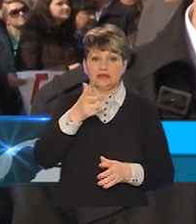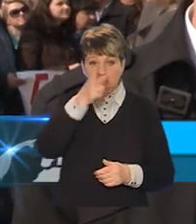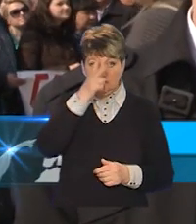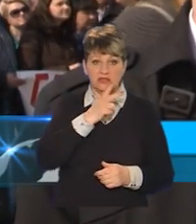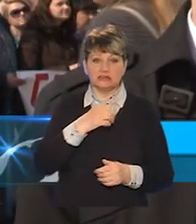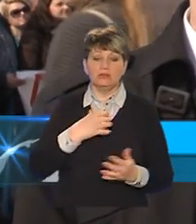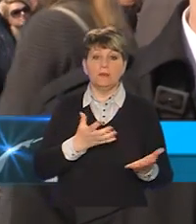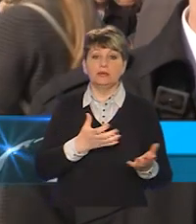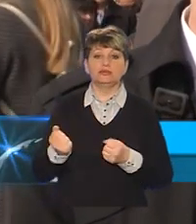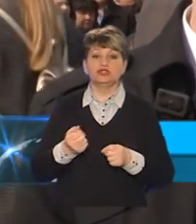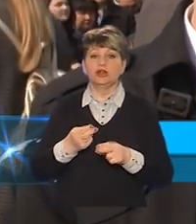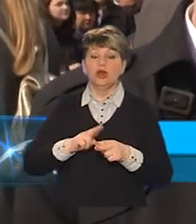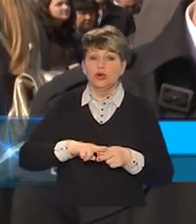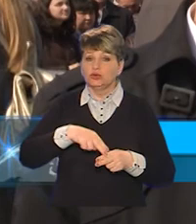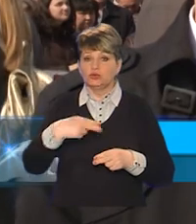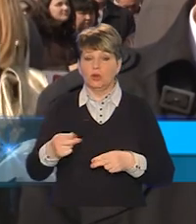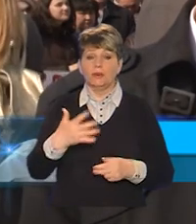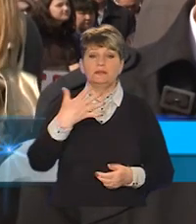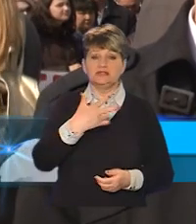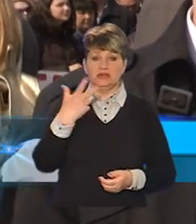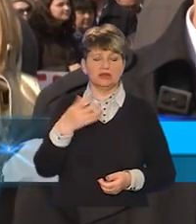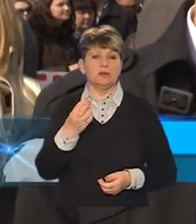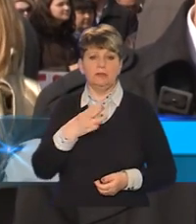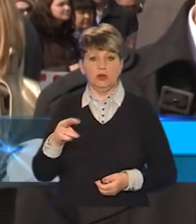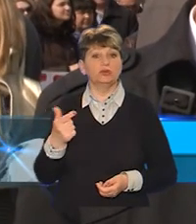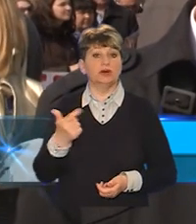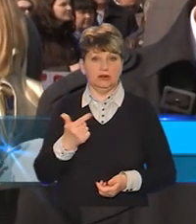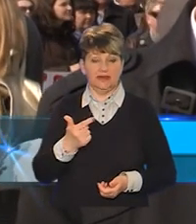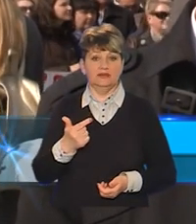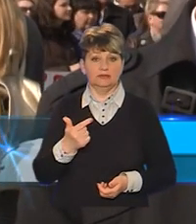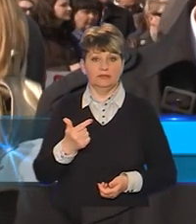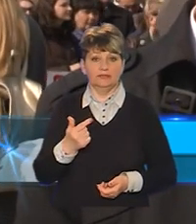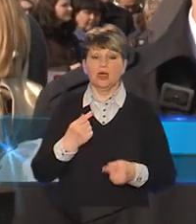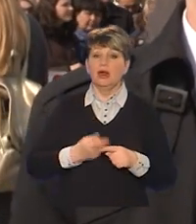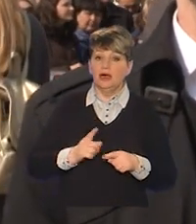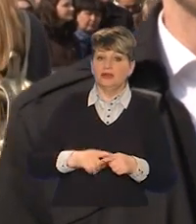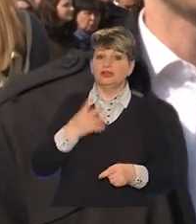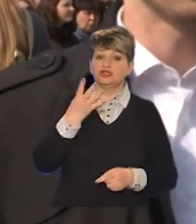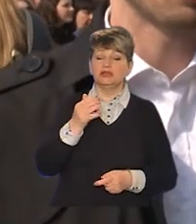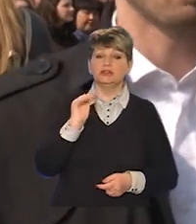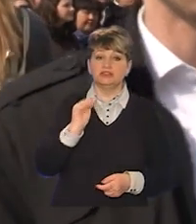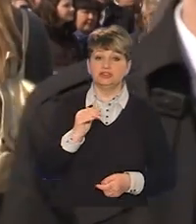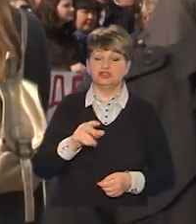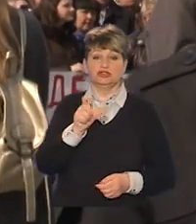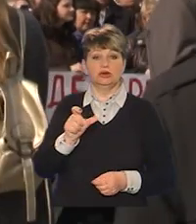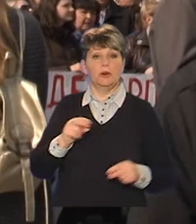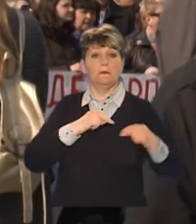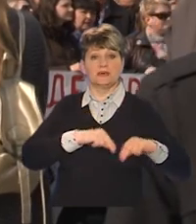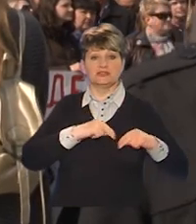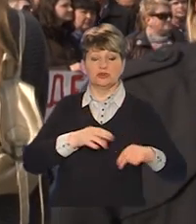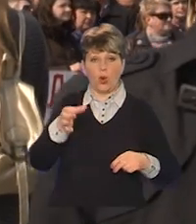За 3 місяці ми отримали борг майже 53 мільйони гривень, здається. А це 4 тисячі